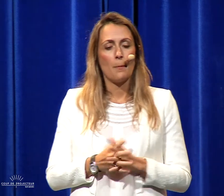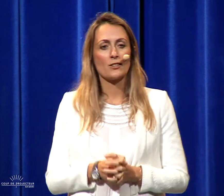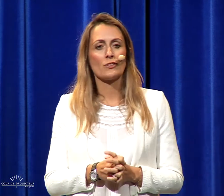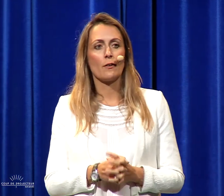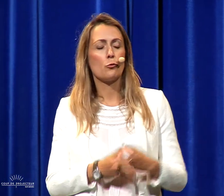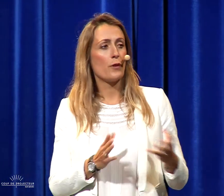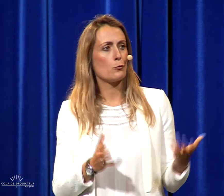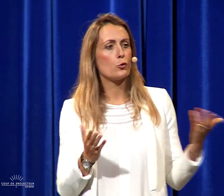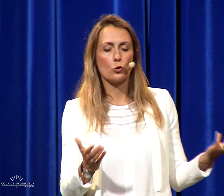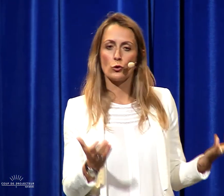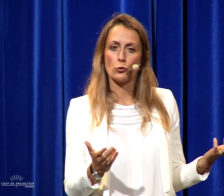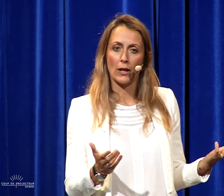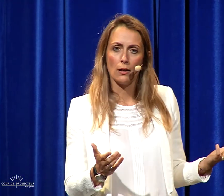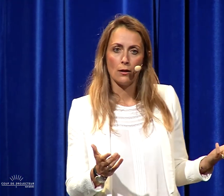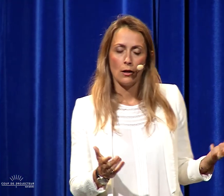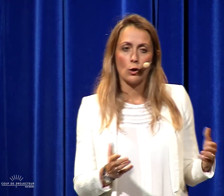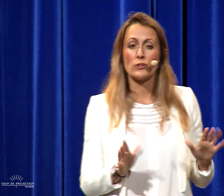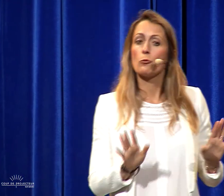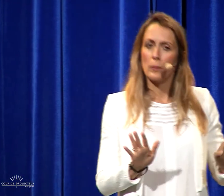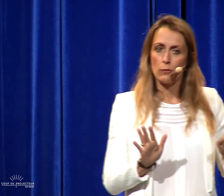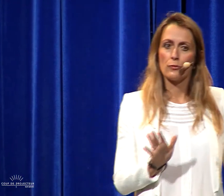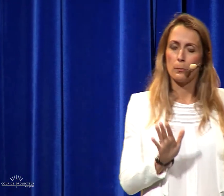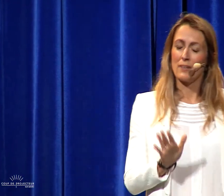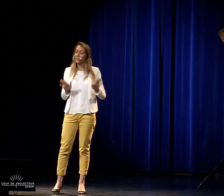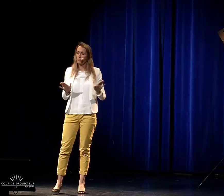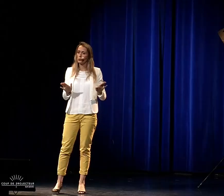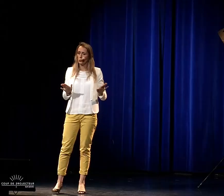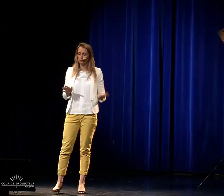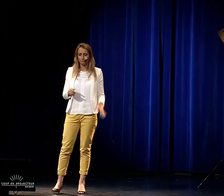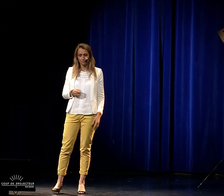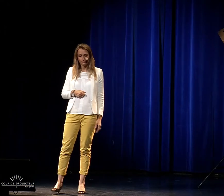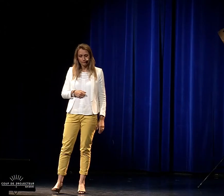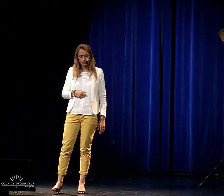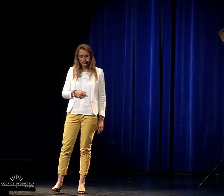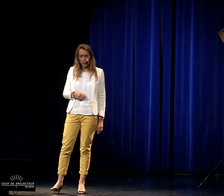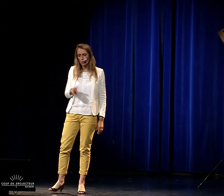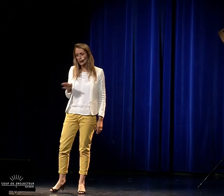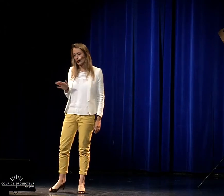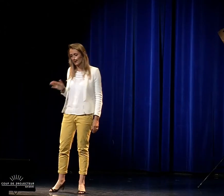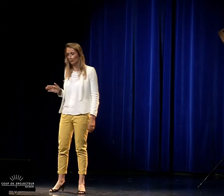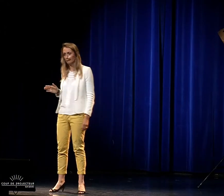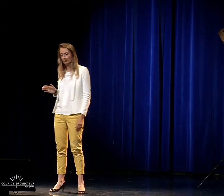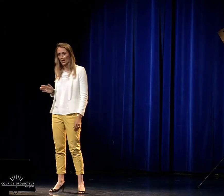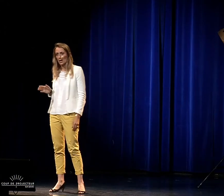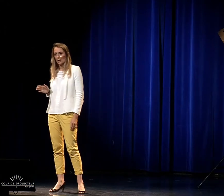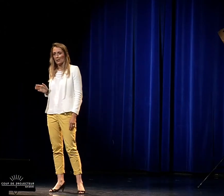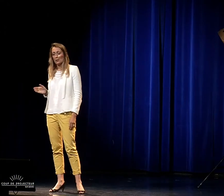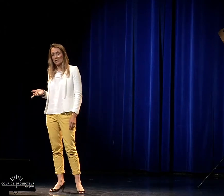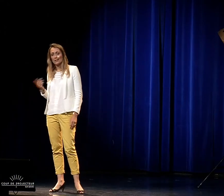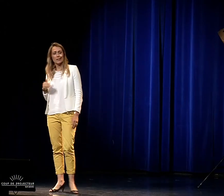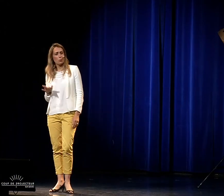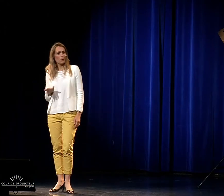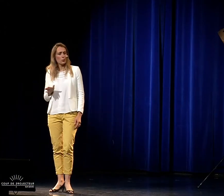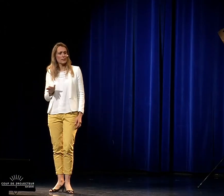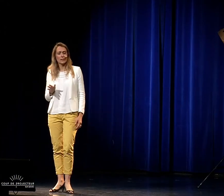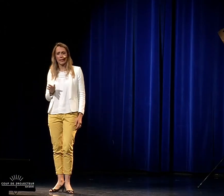autres, parce que ça va vous faire vous auto-censurer quand ça vous fait pas faire n'importe quoi. Alors, quand j'ai eu 15 ans,